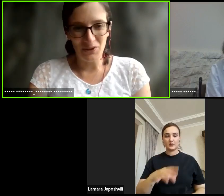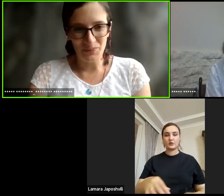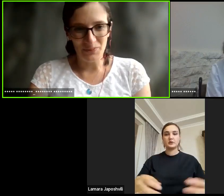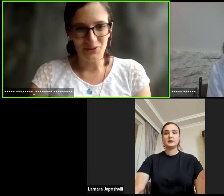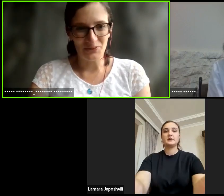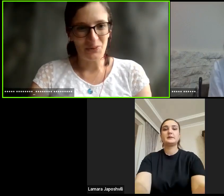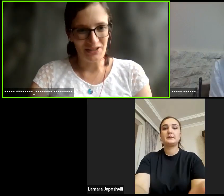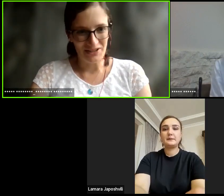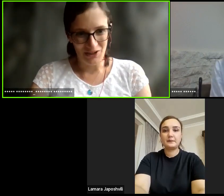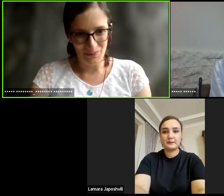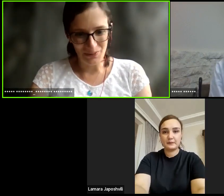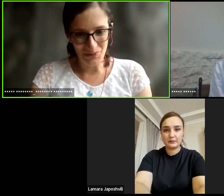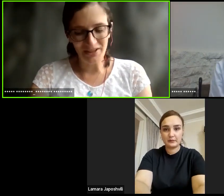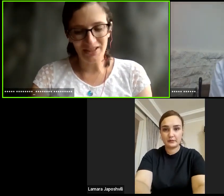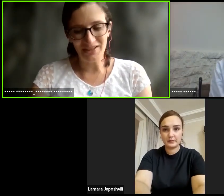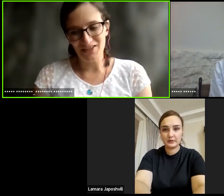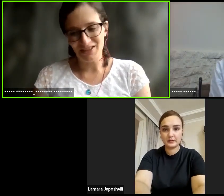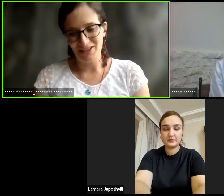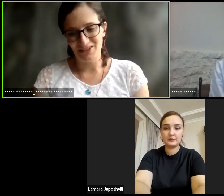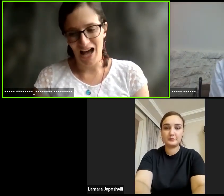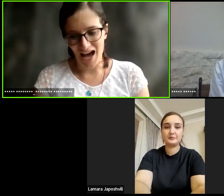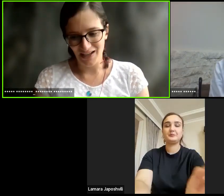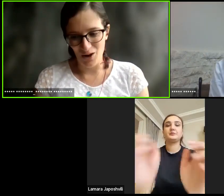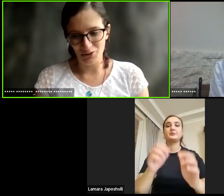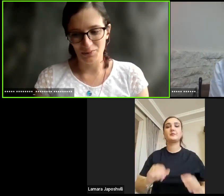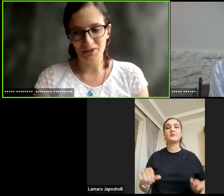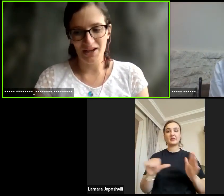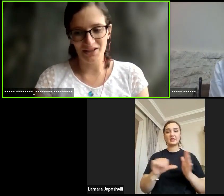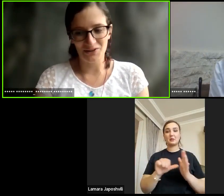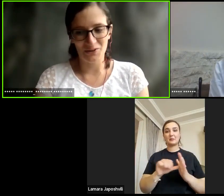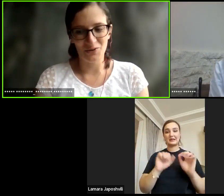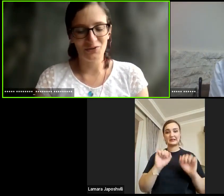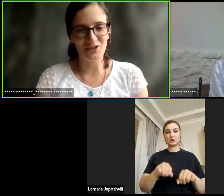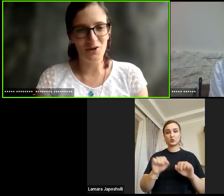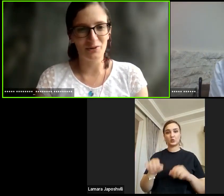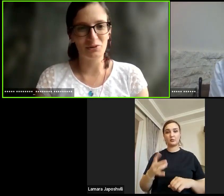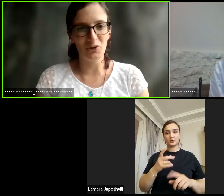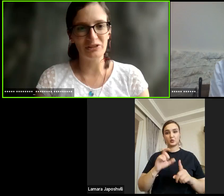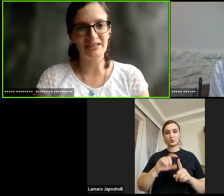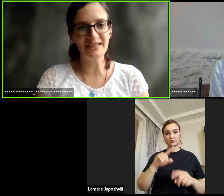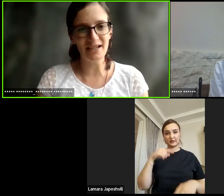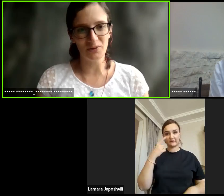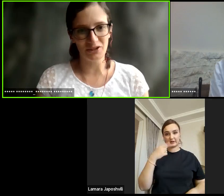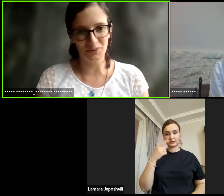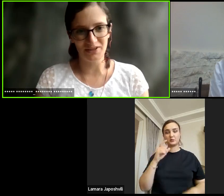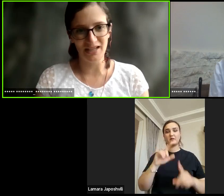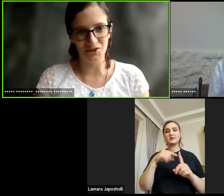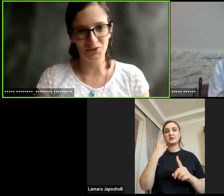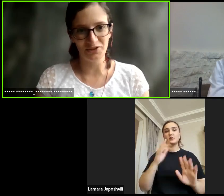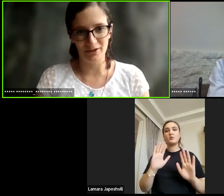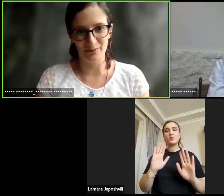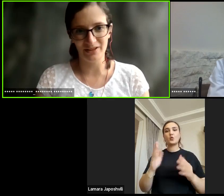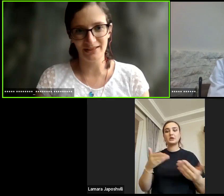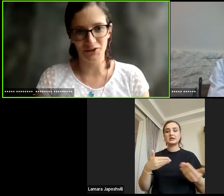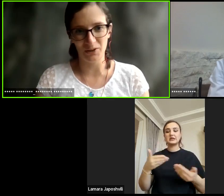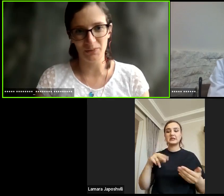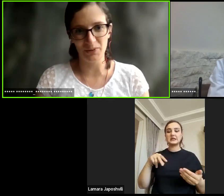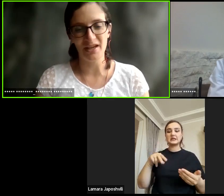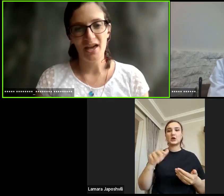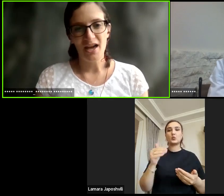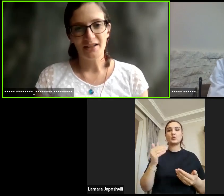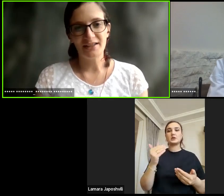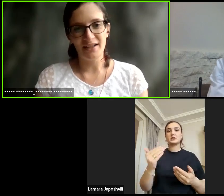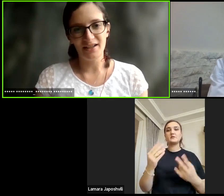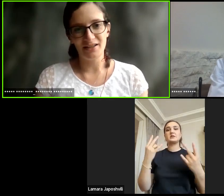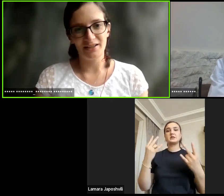დამხმარე საშუალებებზე უნდა ვისაუბროთ. ჩვენ კიდევ ერთხელ გავუსმოთ ხაზს, რომ ვსაუბრობთ მხოლოდ სიარულისთვის საჭირო დამხმარე